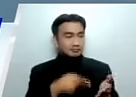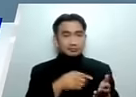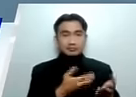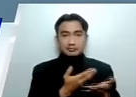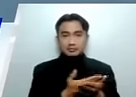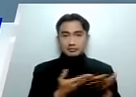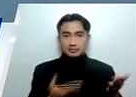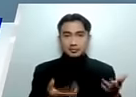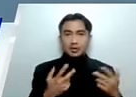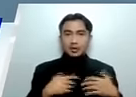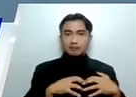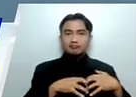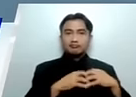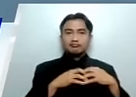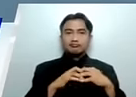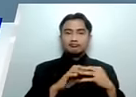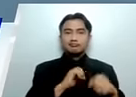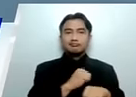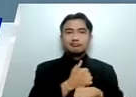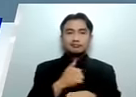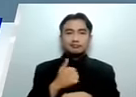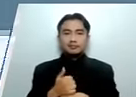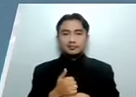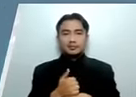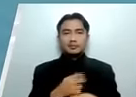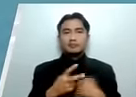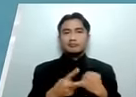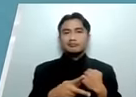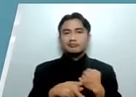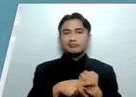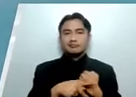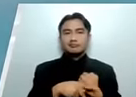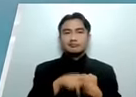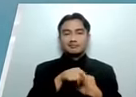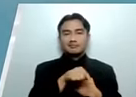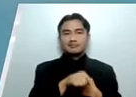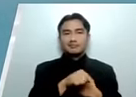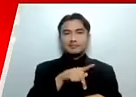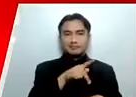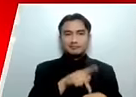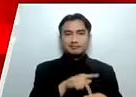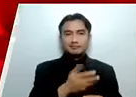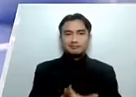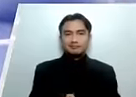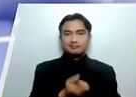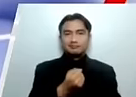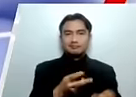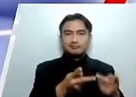ng pasilidad at permanenteng outpost doon.